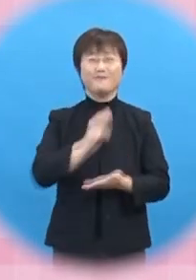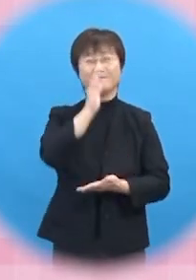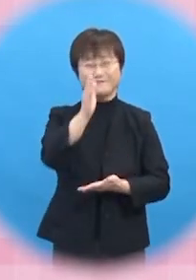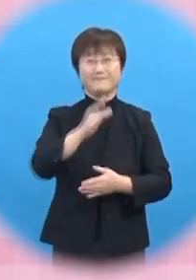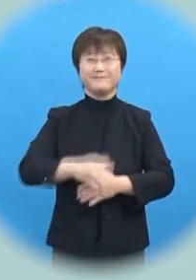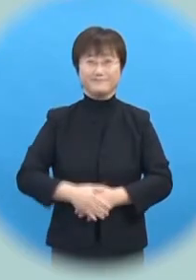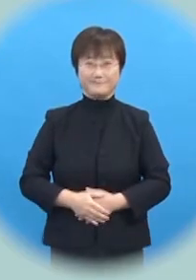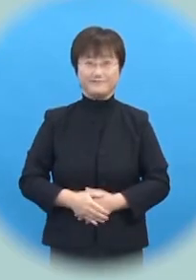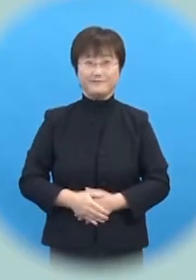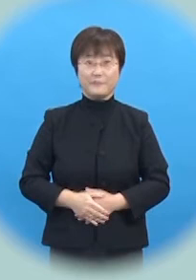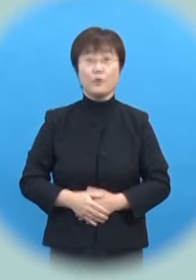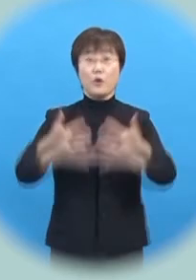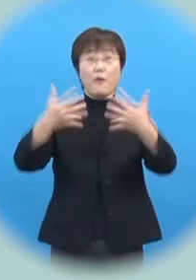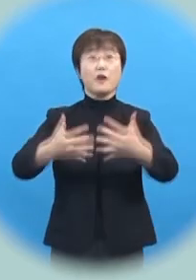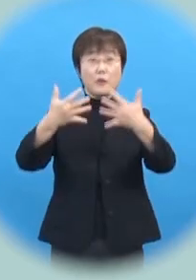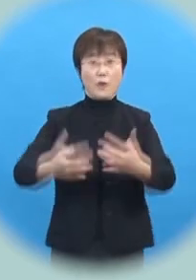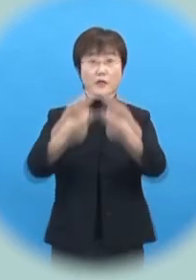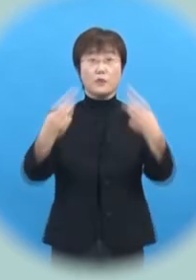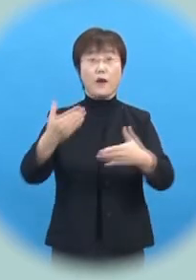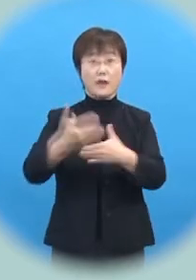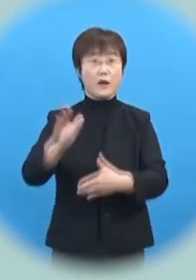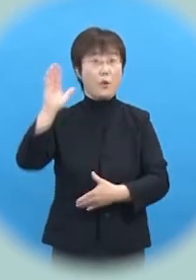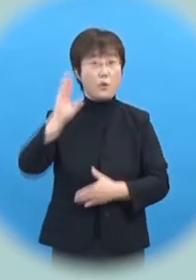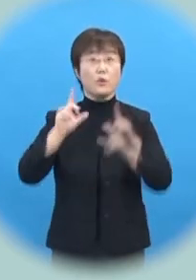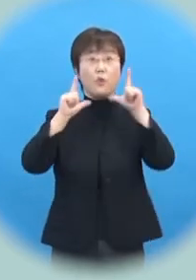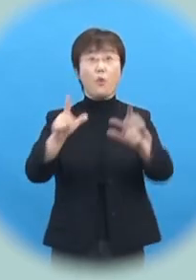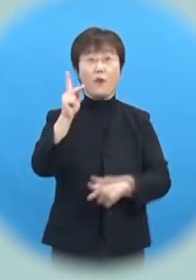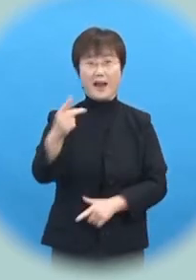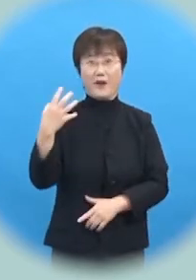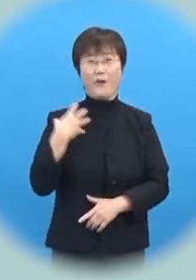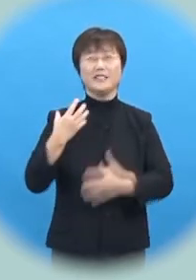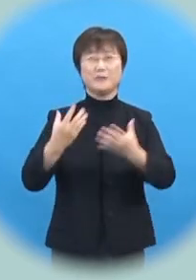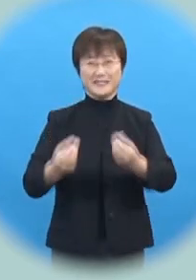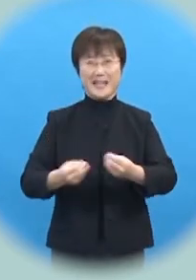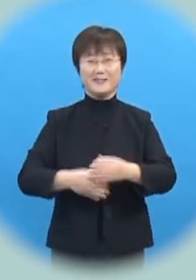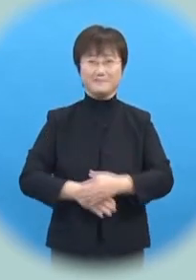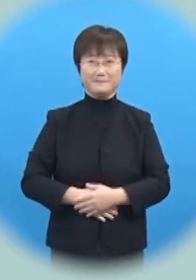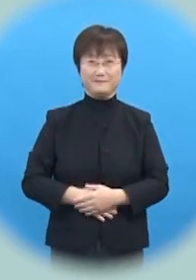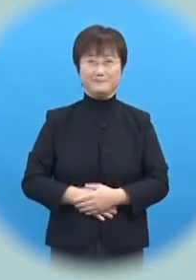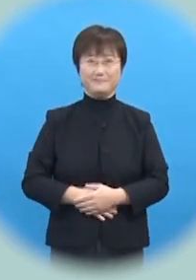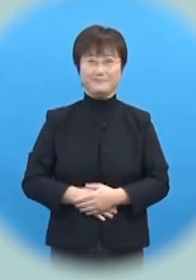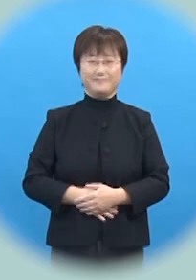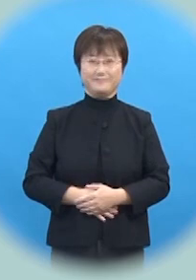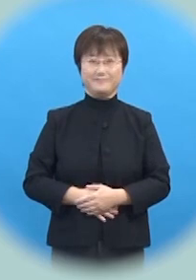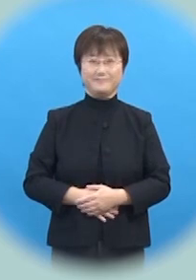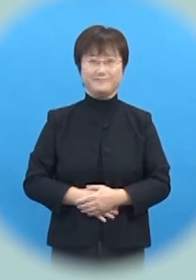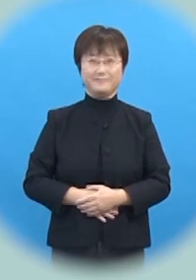れなく。この番組は静岡県校長広報課がお送りしました。